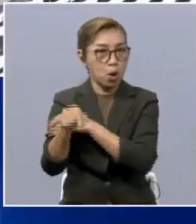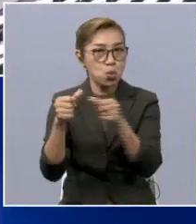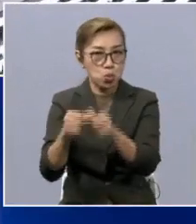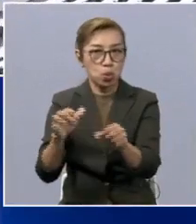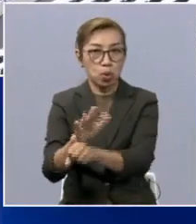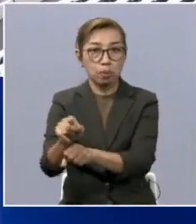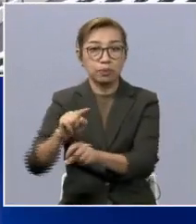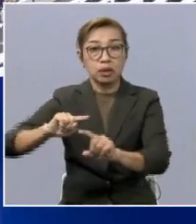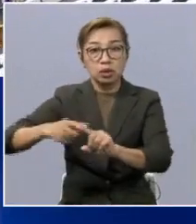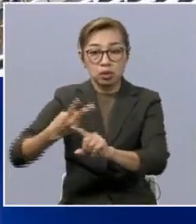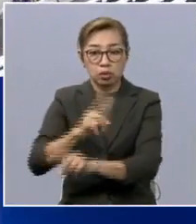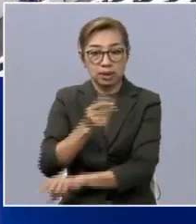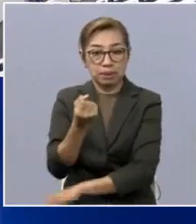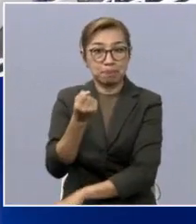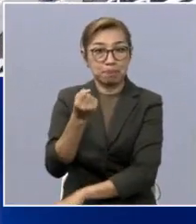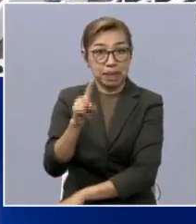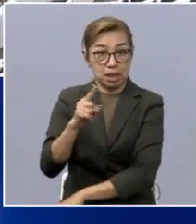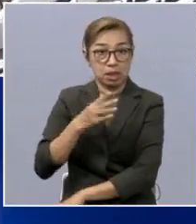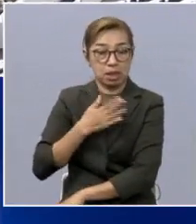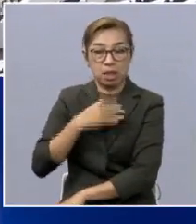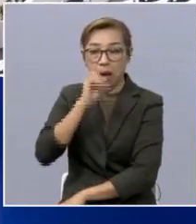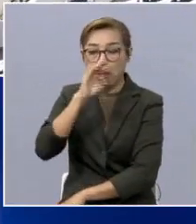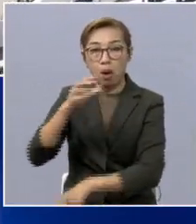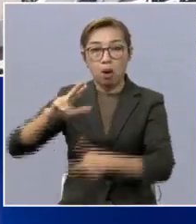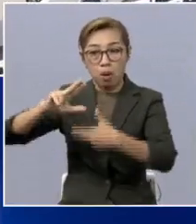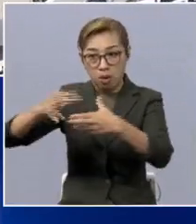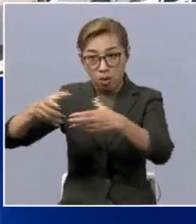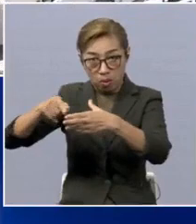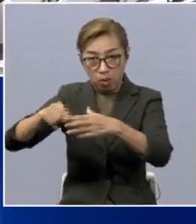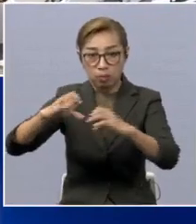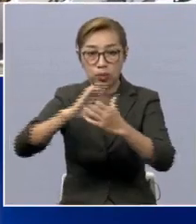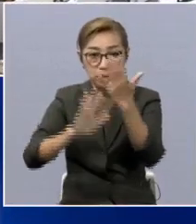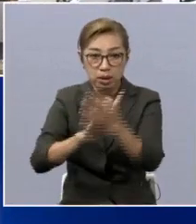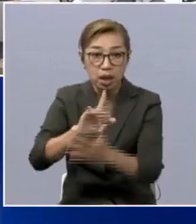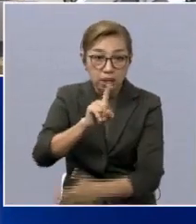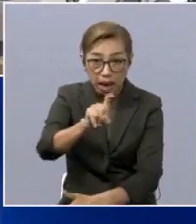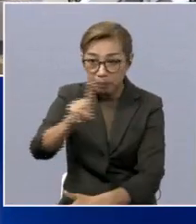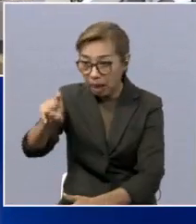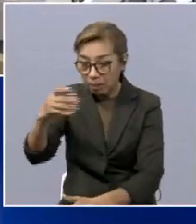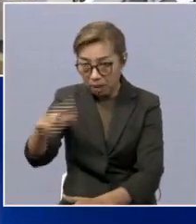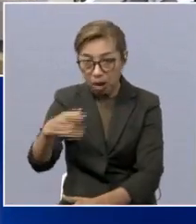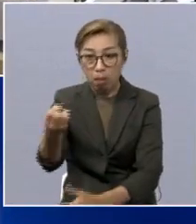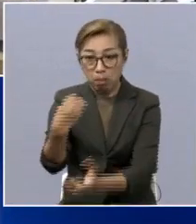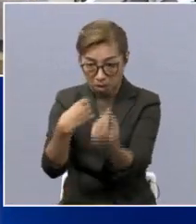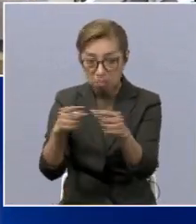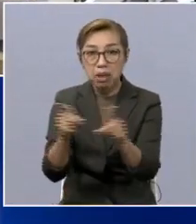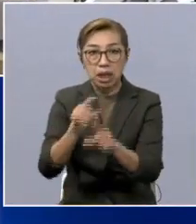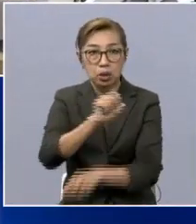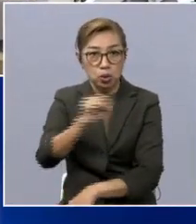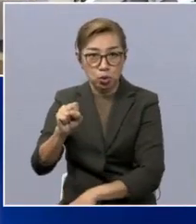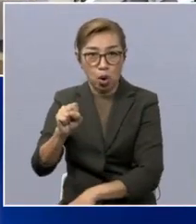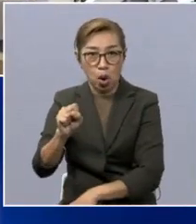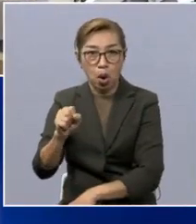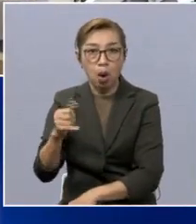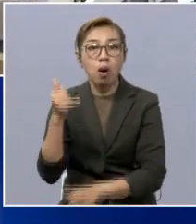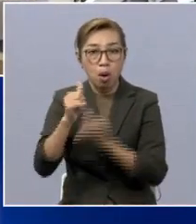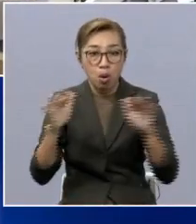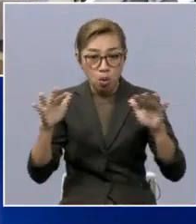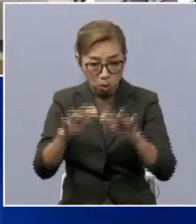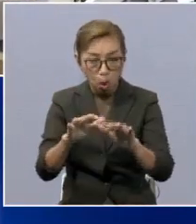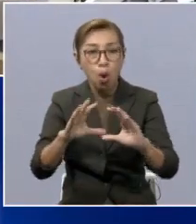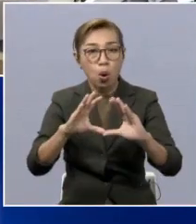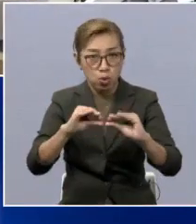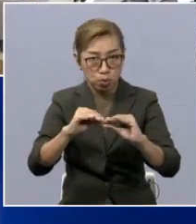นะครับประสานกับทางพรรคพลังประชารัฐแล้วก็ภูมิใจไทยแล้วแล้วก็ได้รับการยืนยันว่าจะมาร่วมเป็นองค์ประชุมเช่นเดียวกันนะครับ